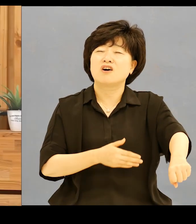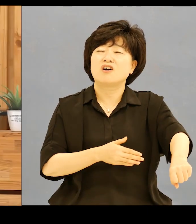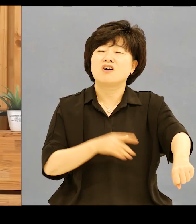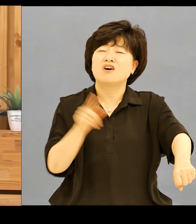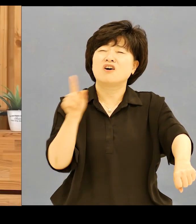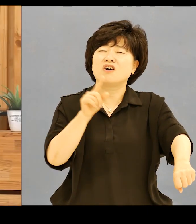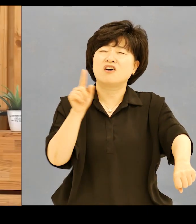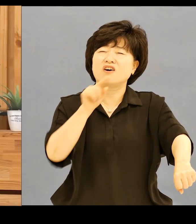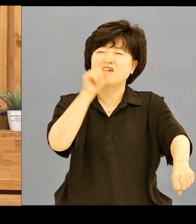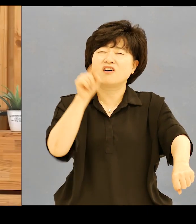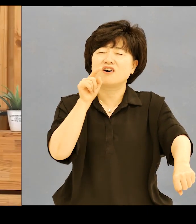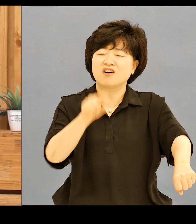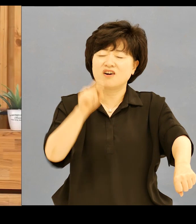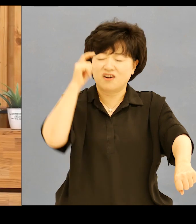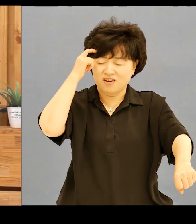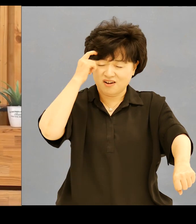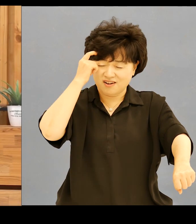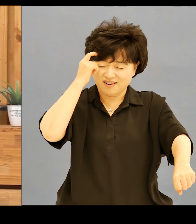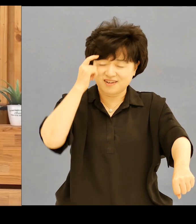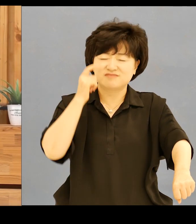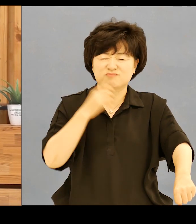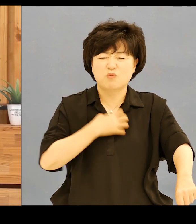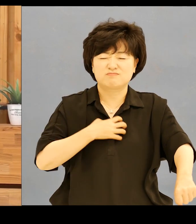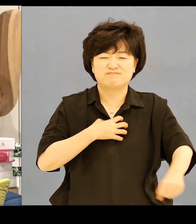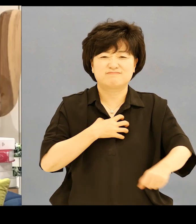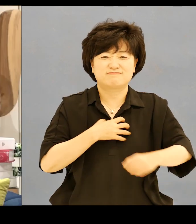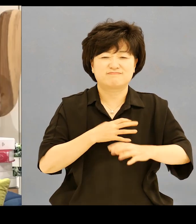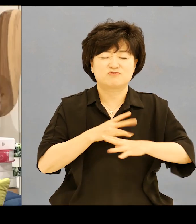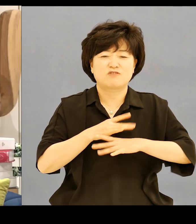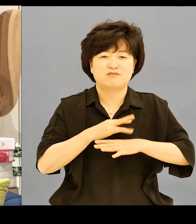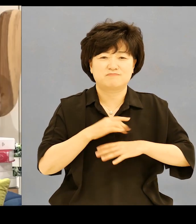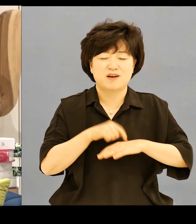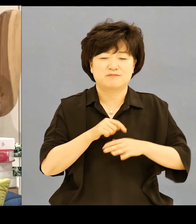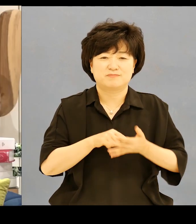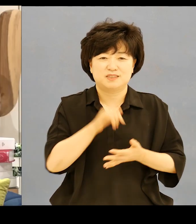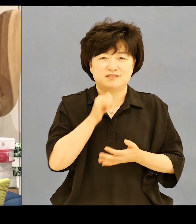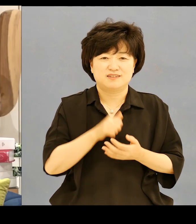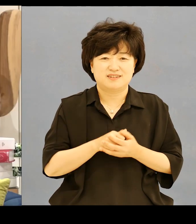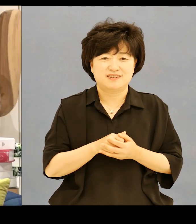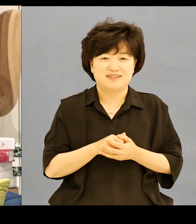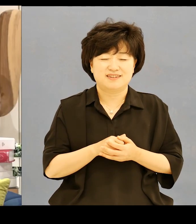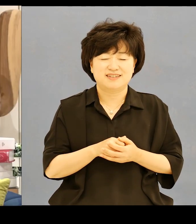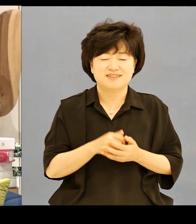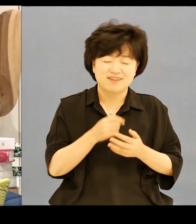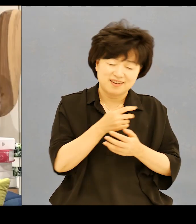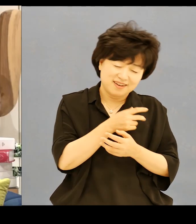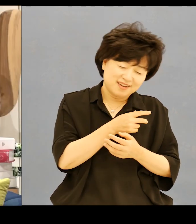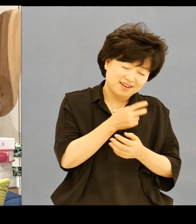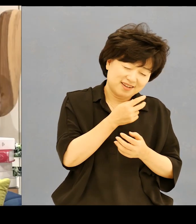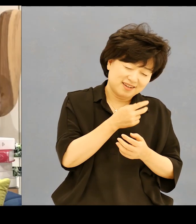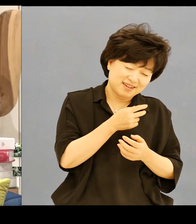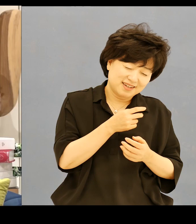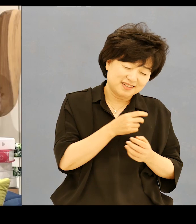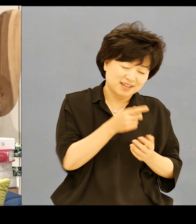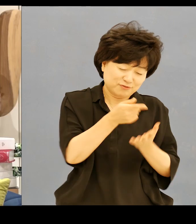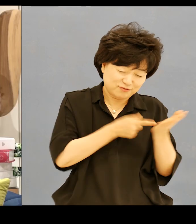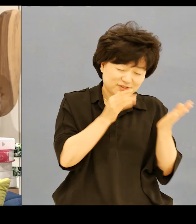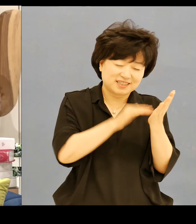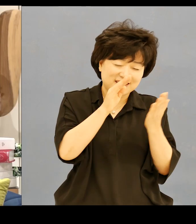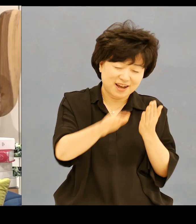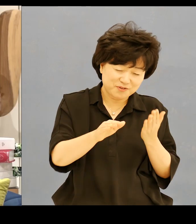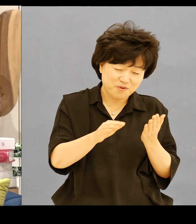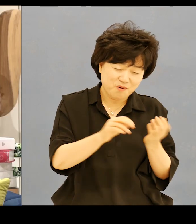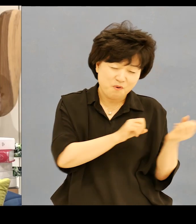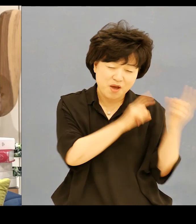있겠죠. 어머니, 아버님 얼마나 우셨을까요? 네, 그래서 제 팔이 있냐고 먼저 물어봤던 것 같아요. 눈 뜨자마자?